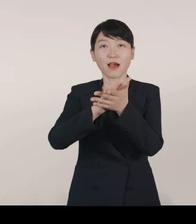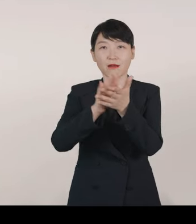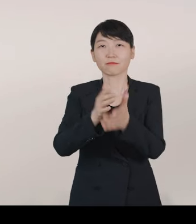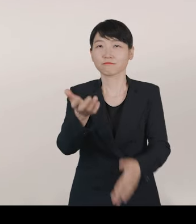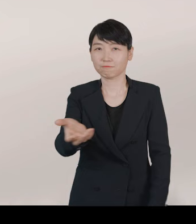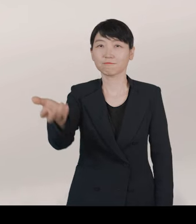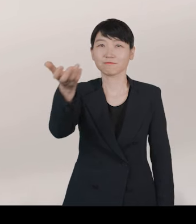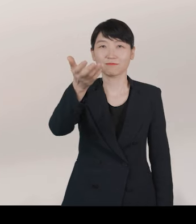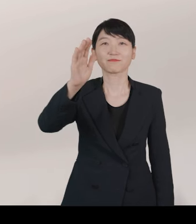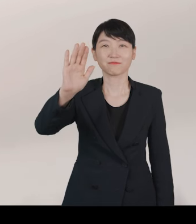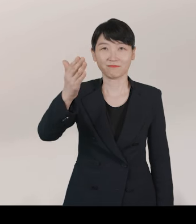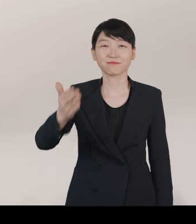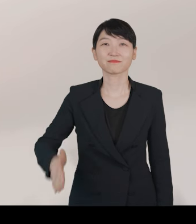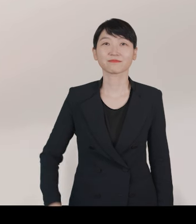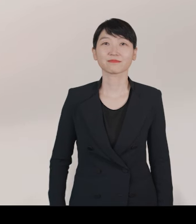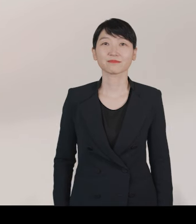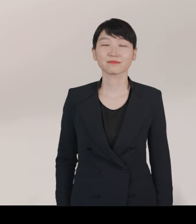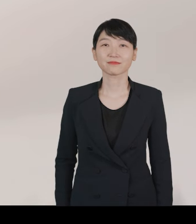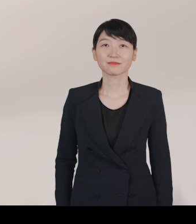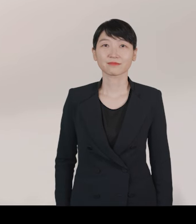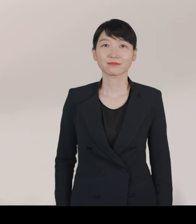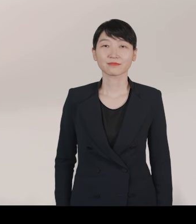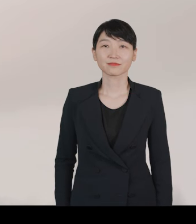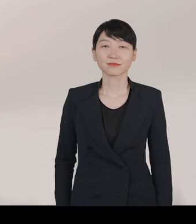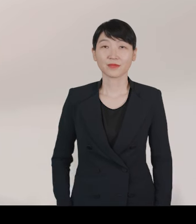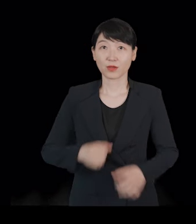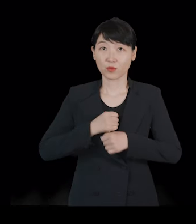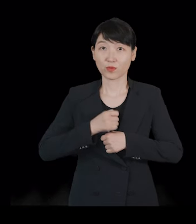없어도 지속적인 펌웨어 업데이트가 가능합니다.